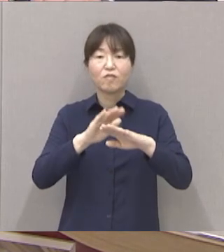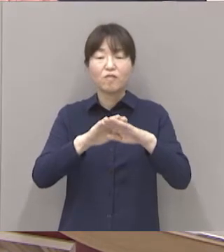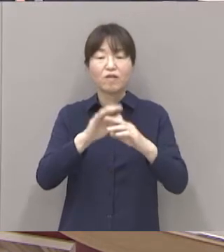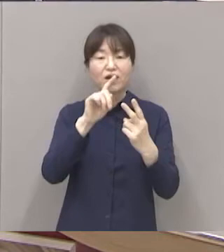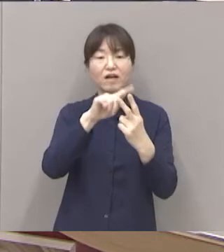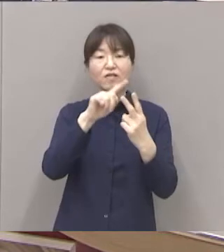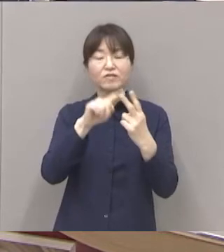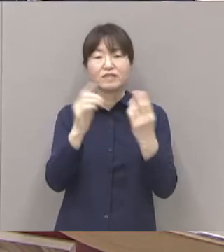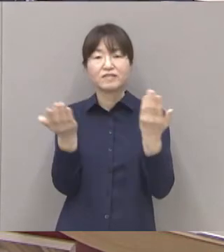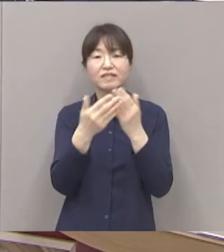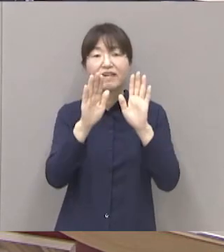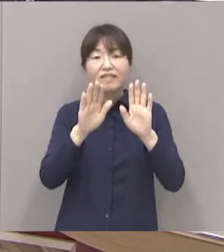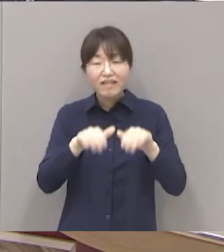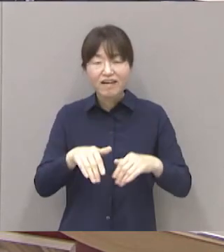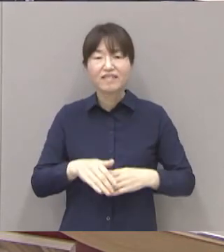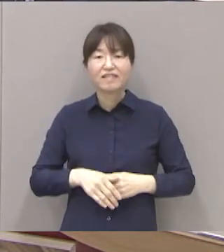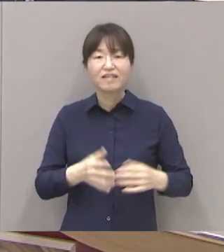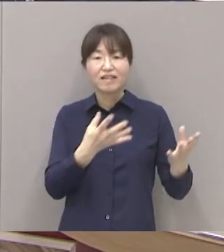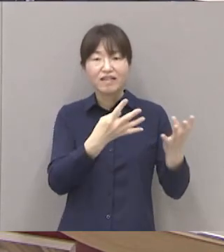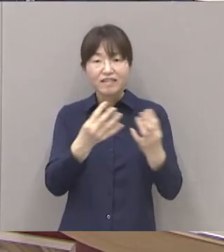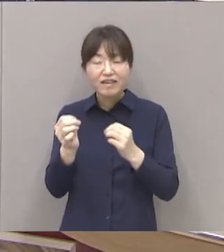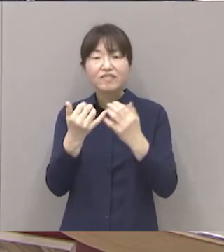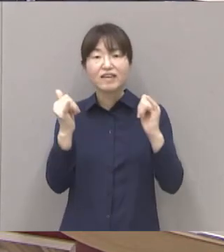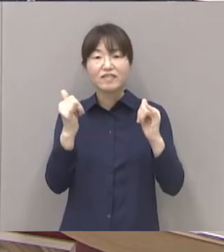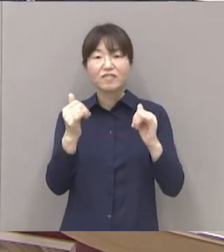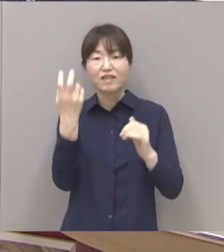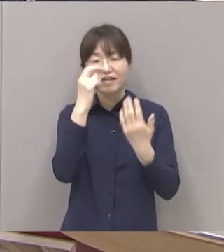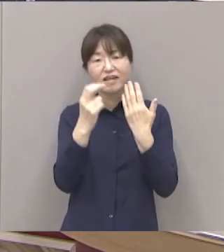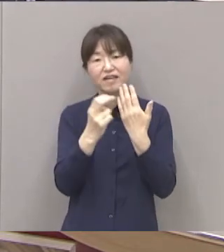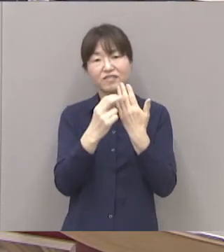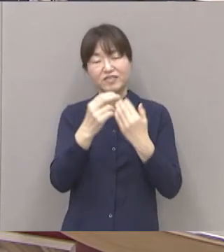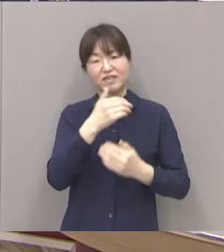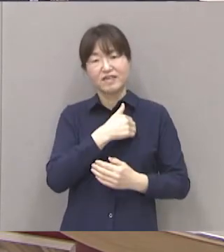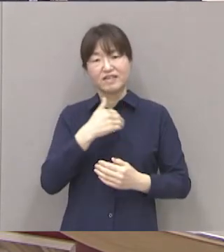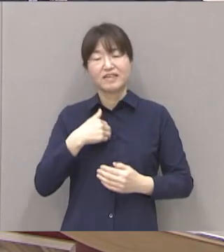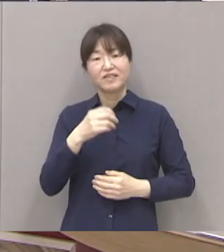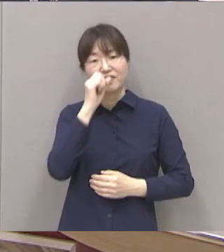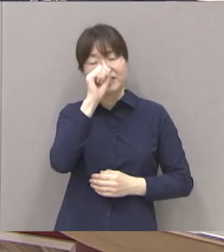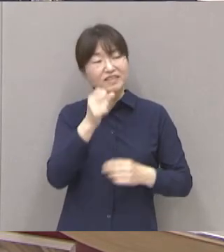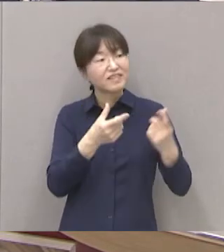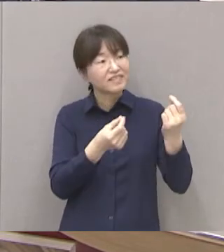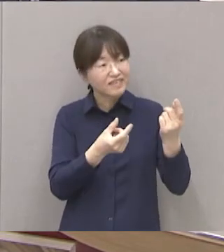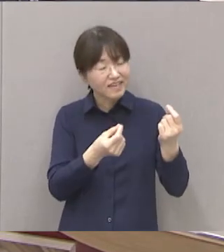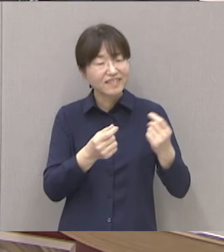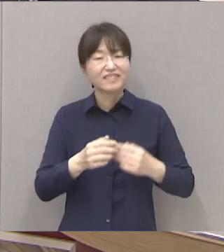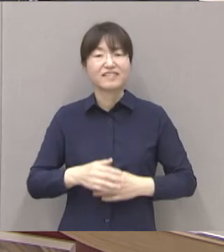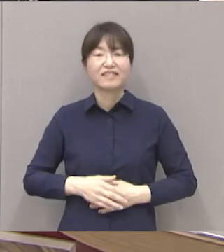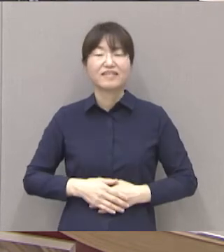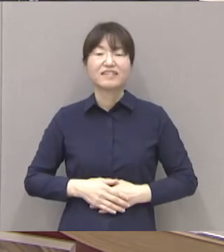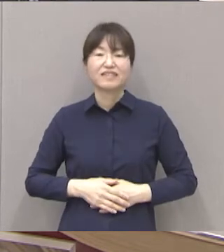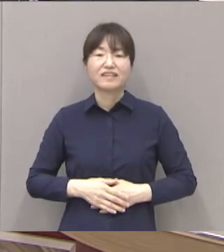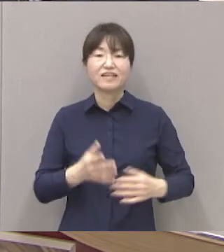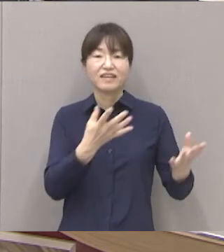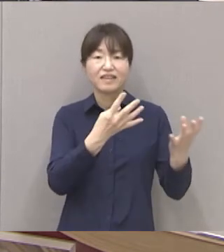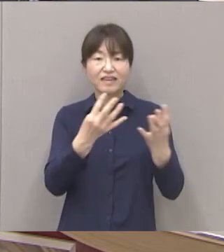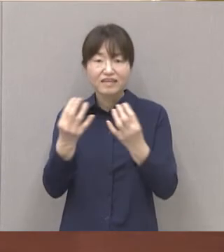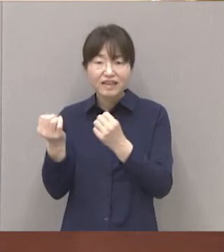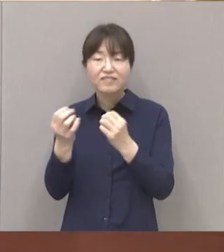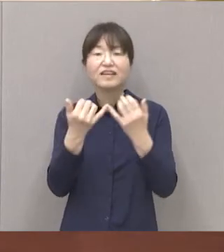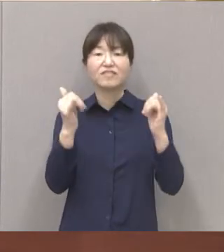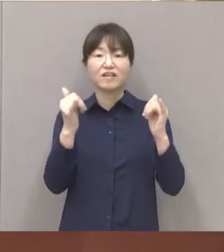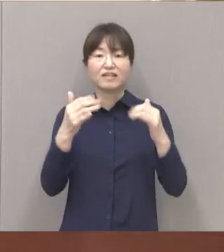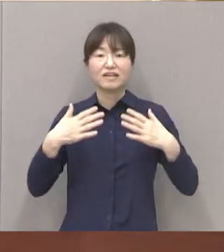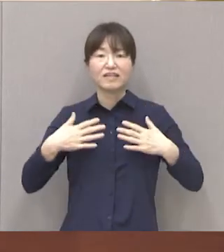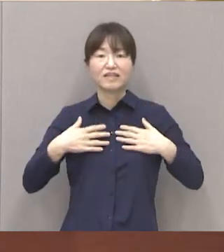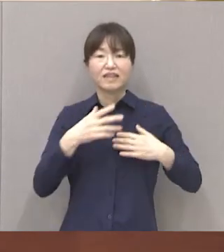検診方法が2つになったということでより多くの方がt 4おける来たいなウェルといいですよねはい